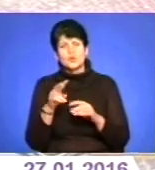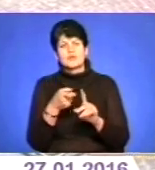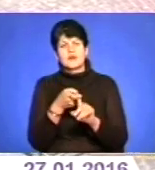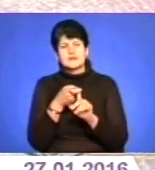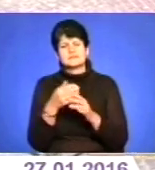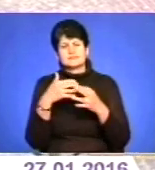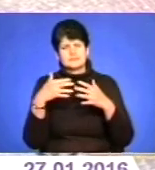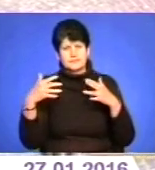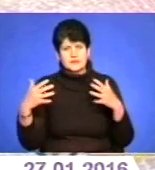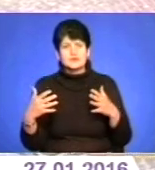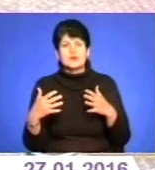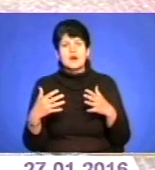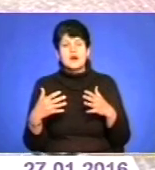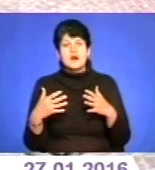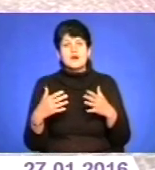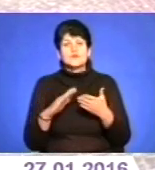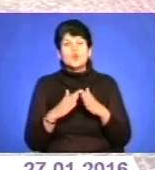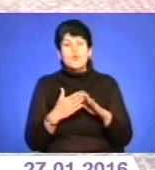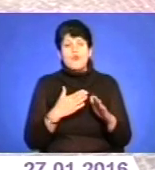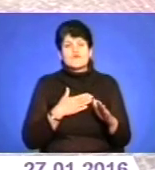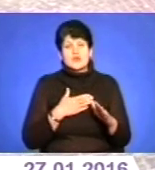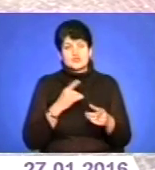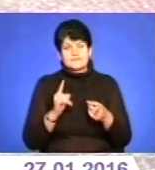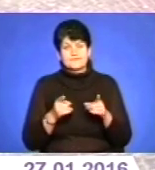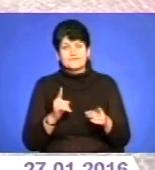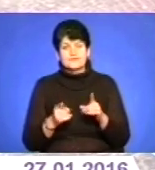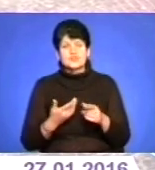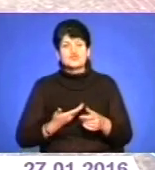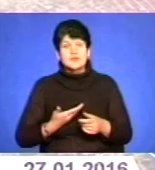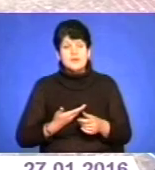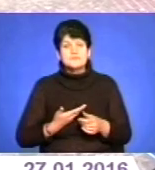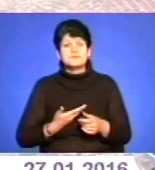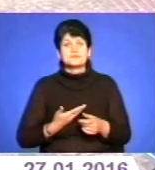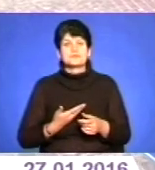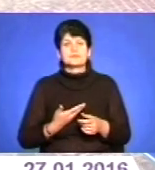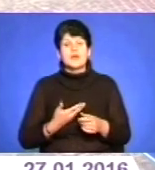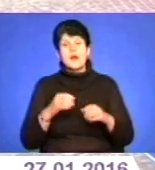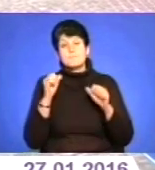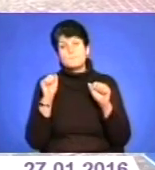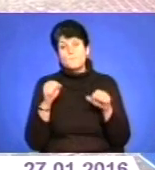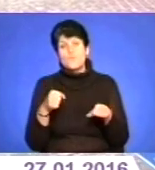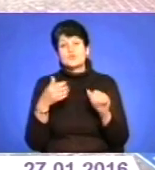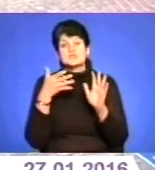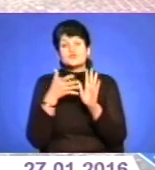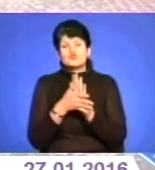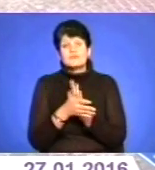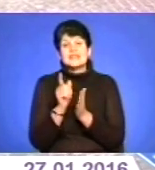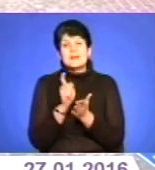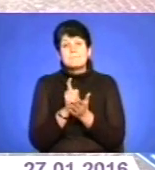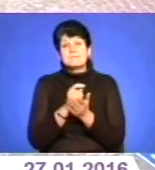всього іншого, від умов наших реалій життя. А можна зрозуміти